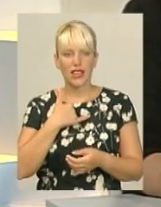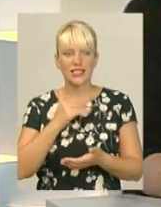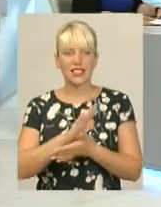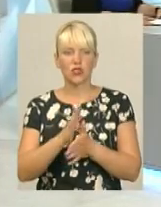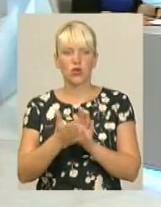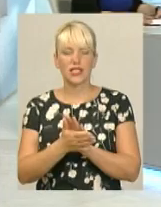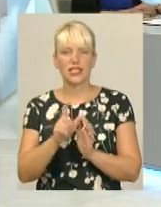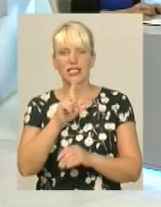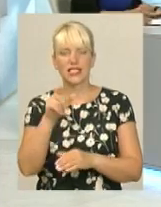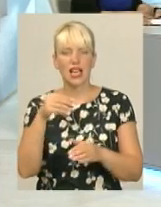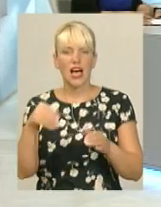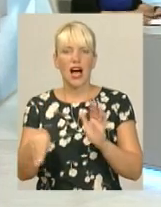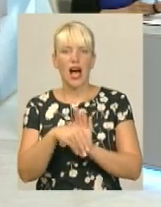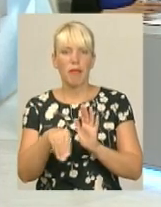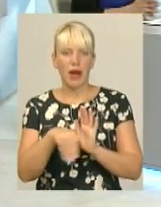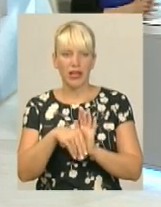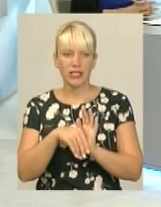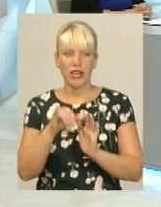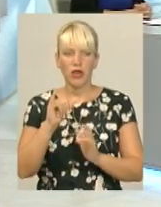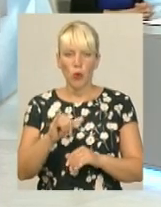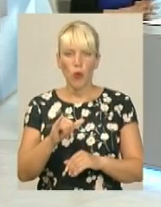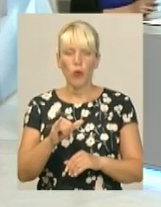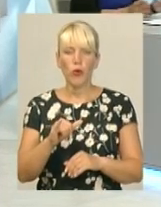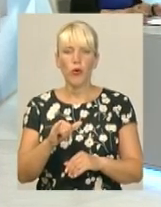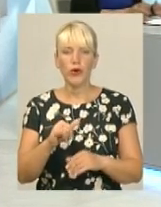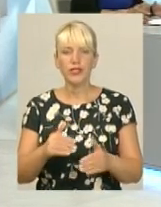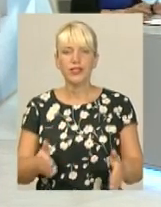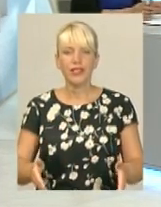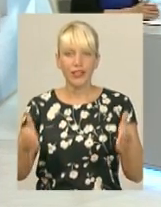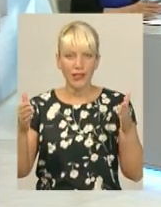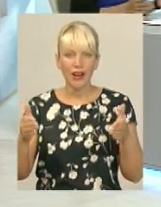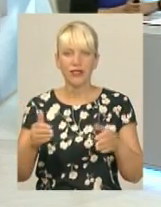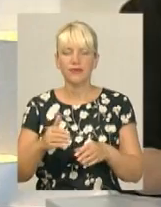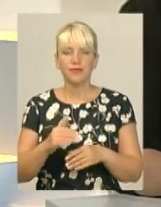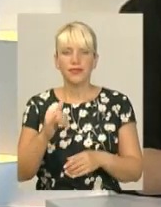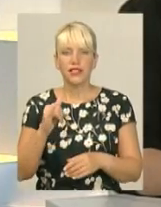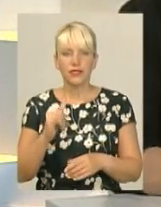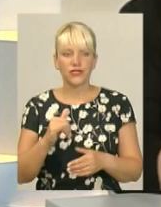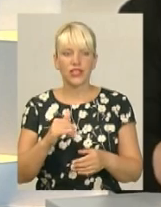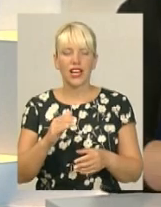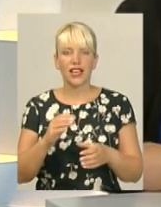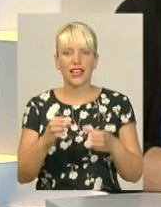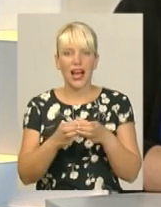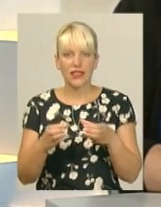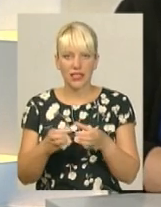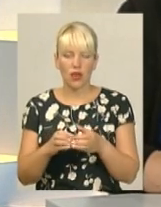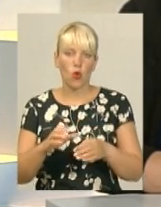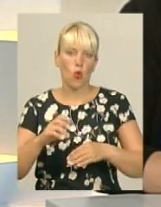ситуація з хабарництвом стоїть у стінах, саме не у стінах, а навіть в кадрах